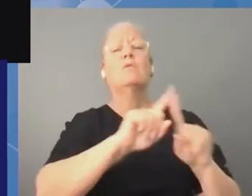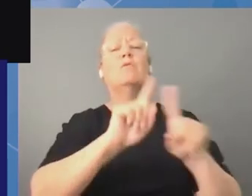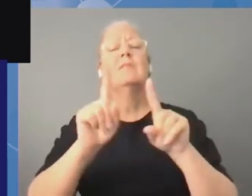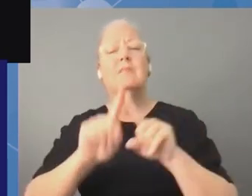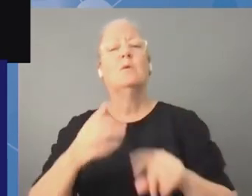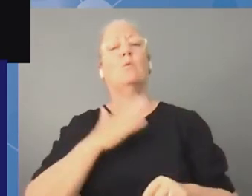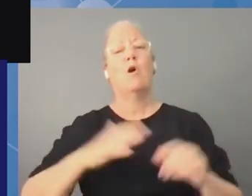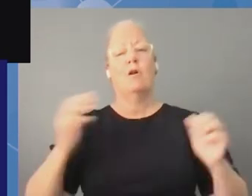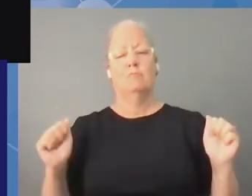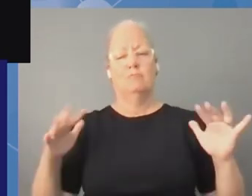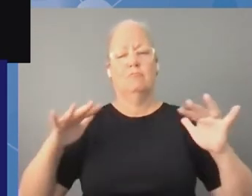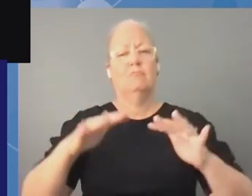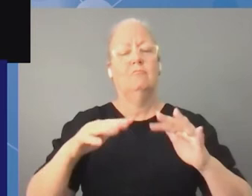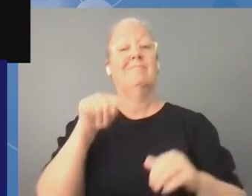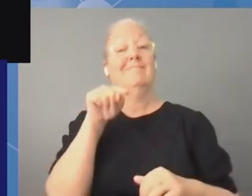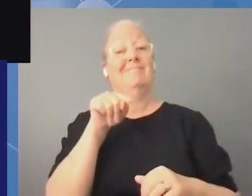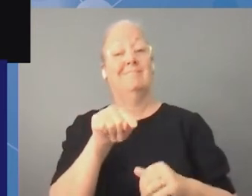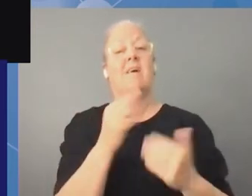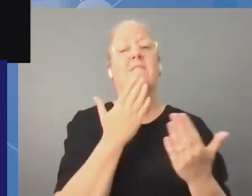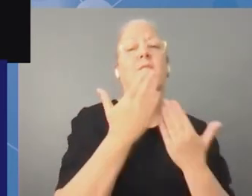国际网络我们有过